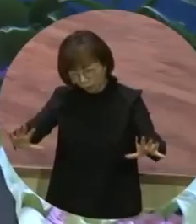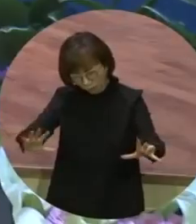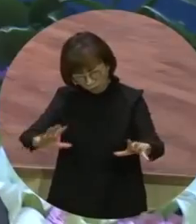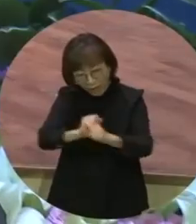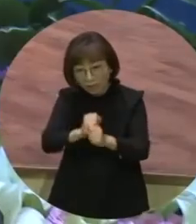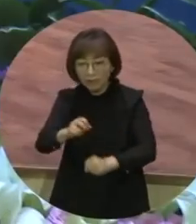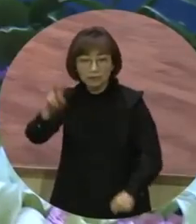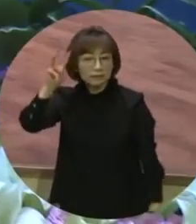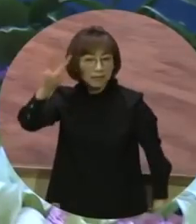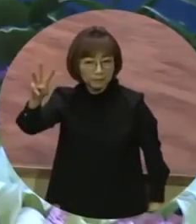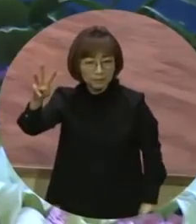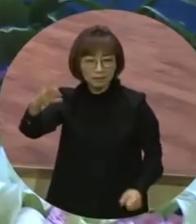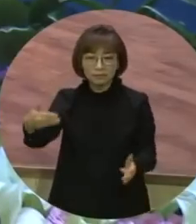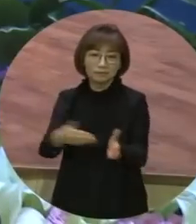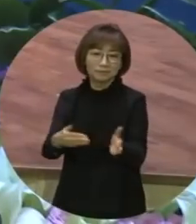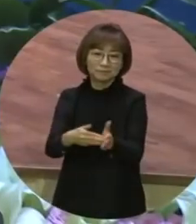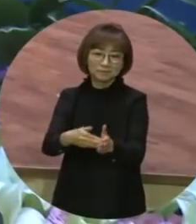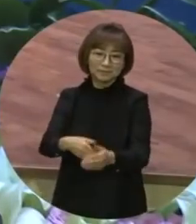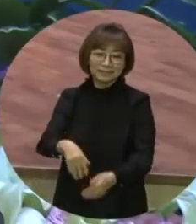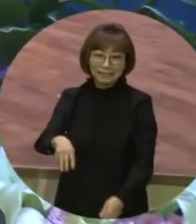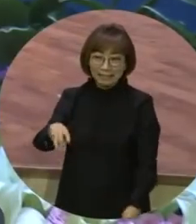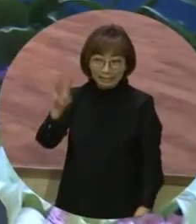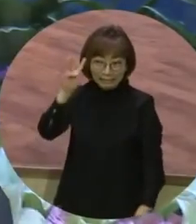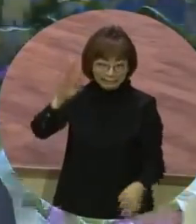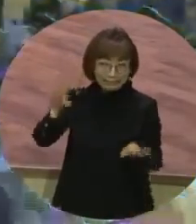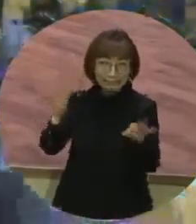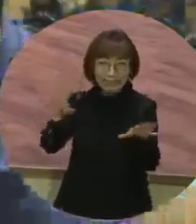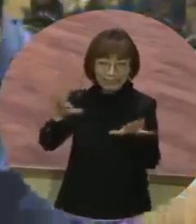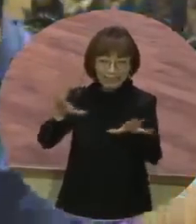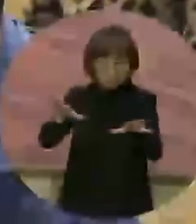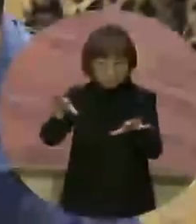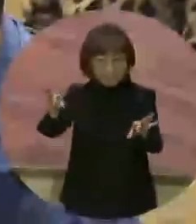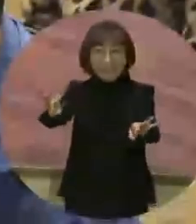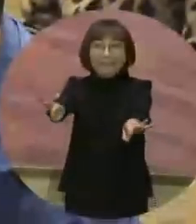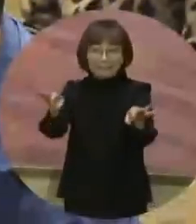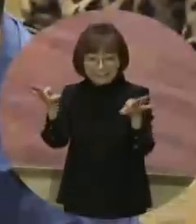거. 싸다, 싸.